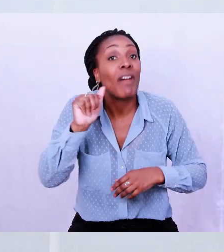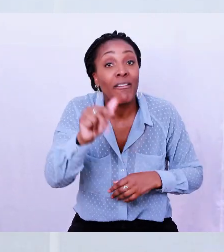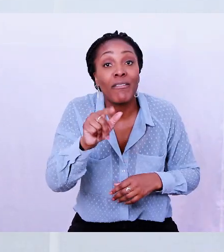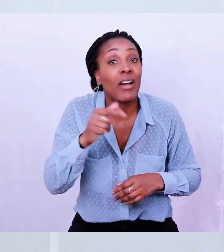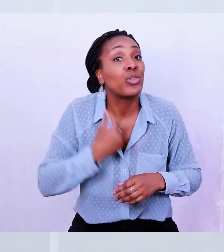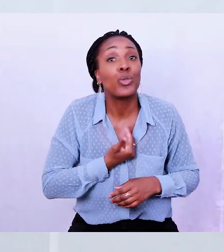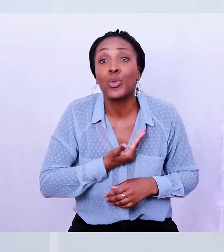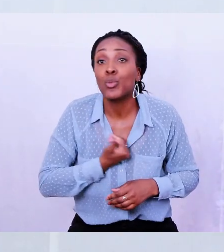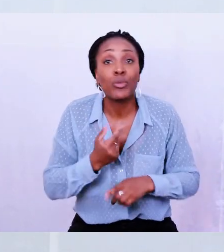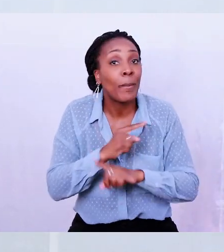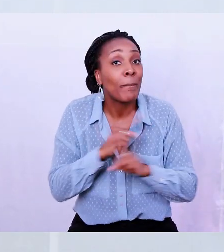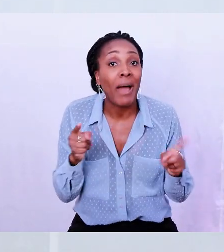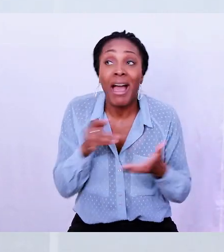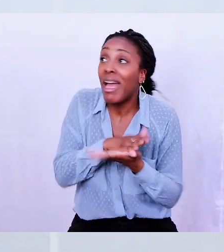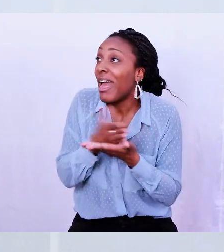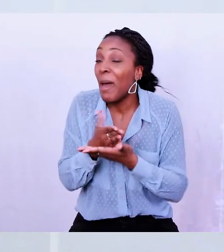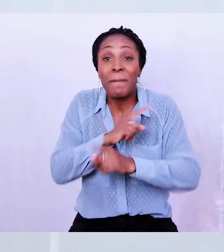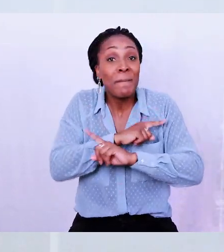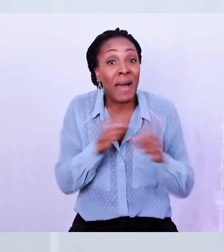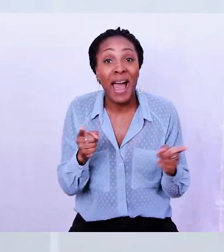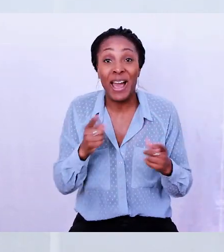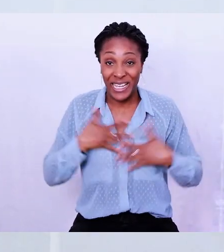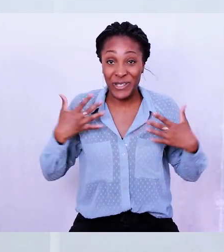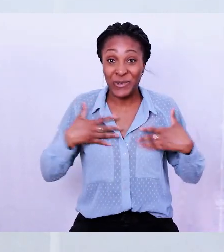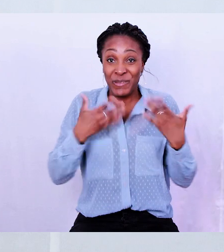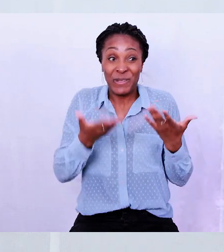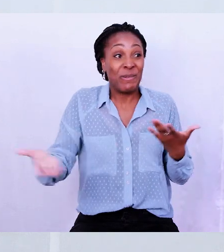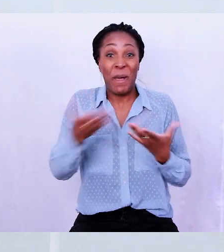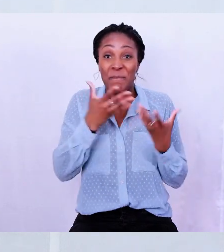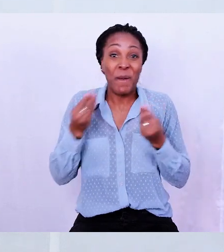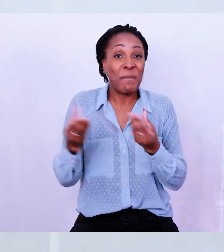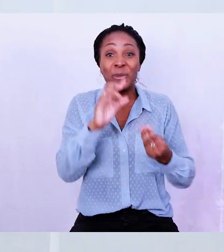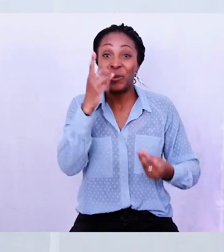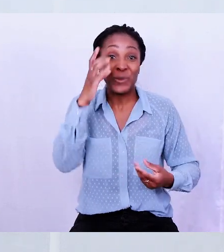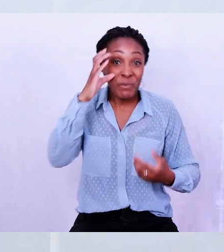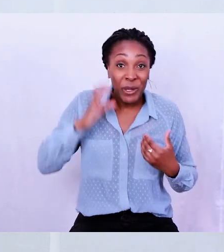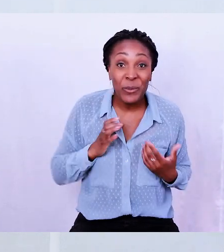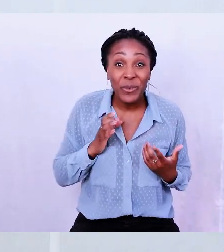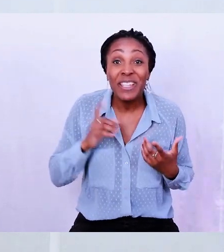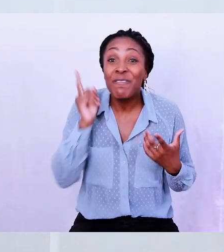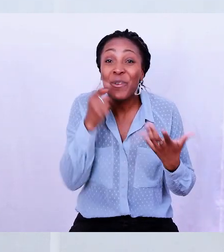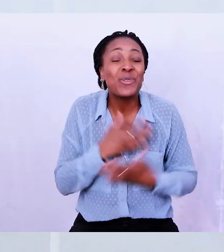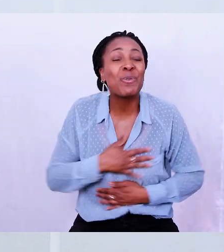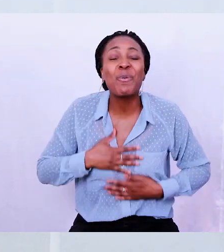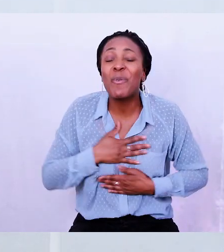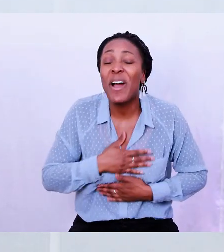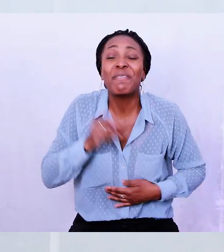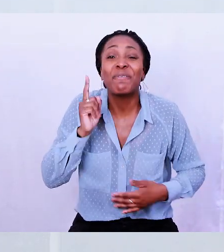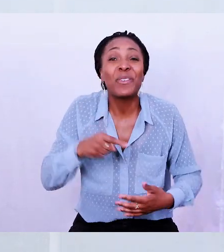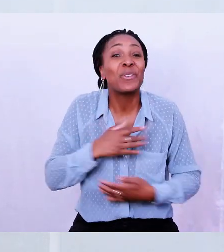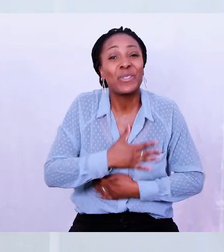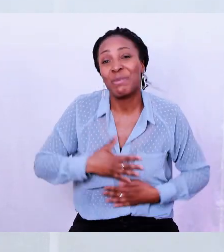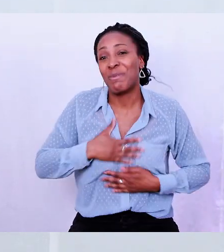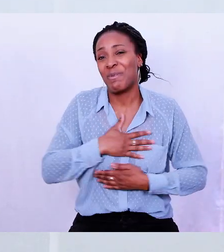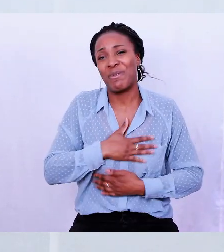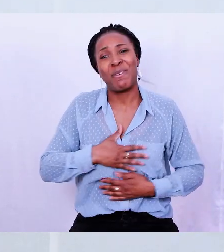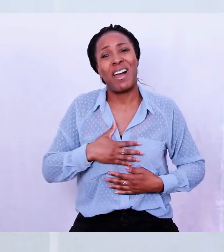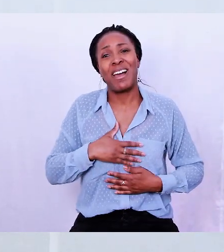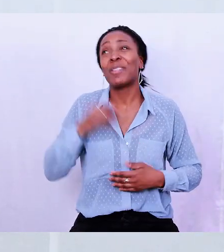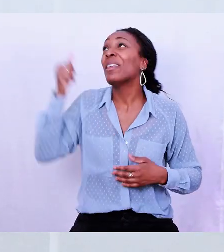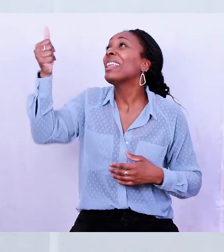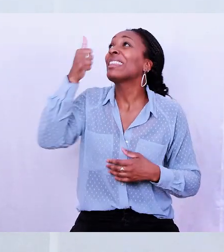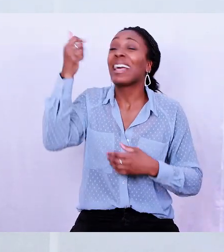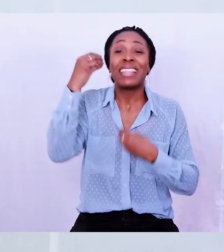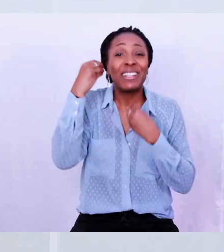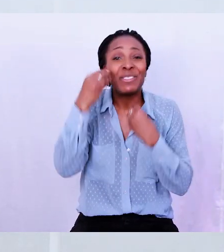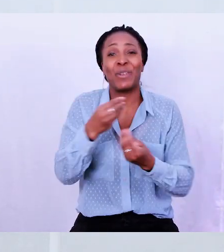pas. Réjouis-toi, peuple de Dieu. Réjouis-toi, toi qui écoutes cette parole d'aujourd'hui, et que la joie de l'Éternel